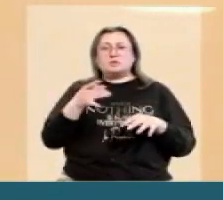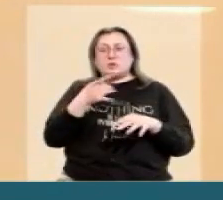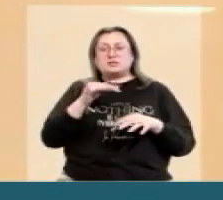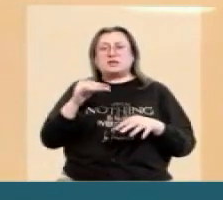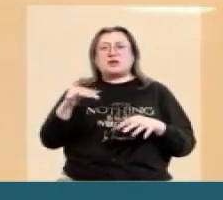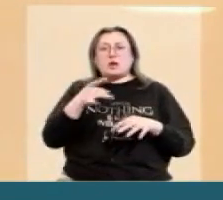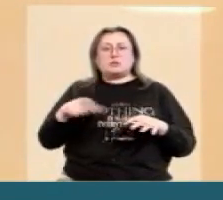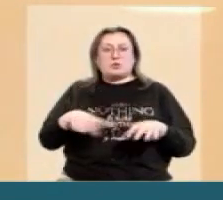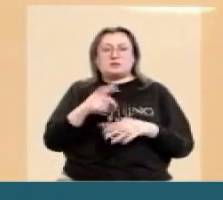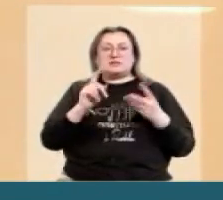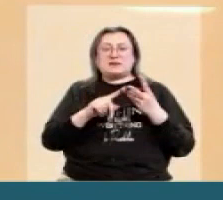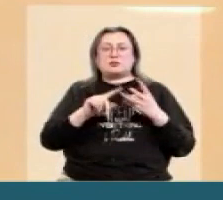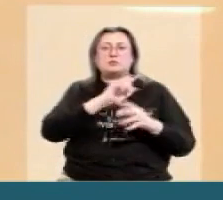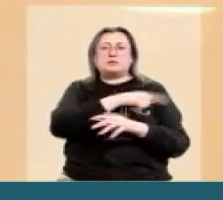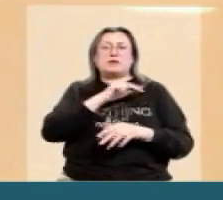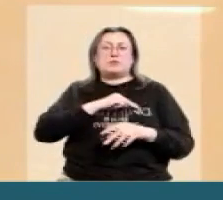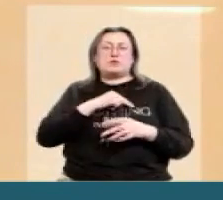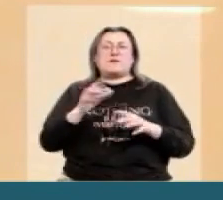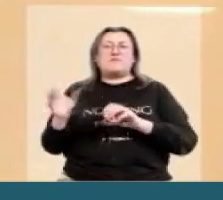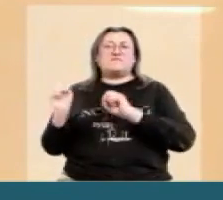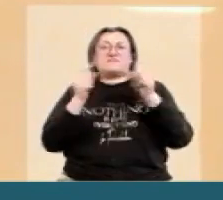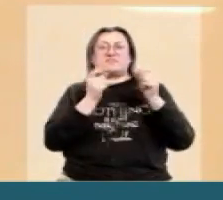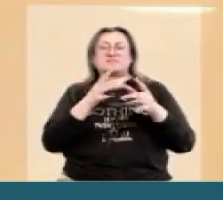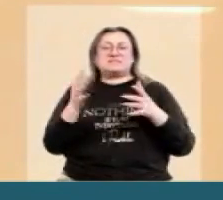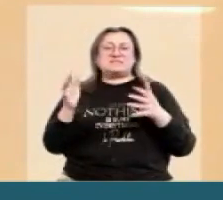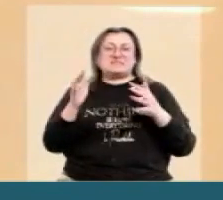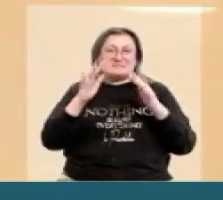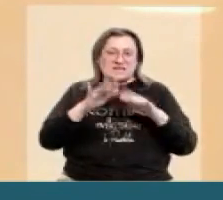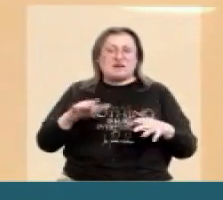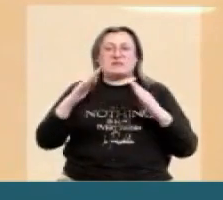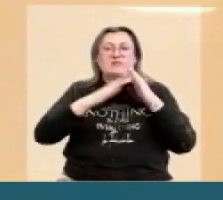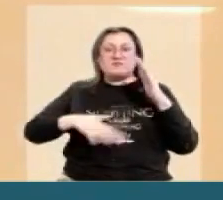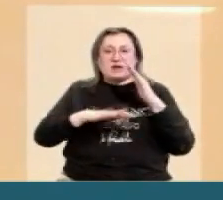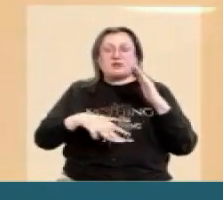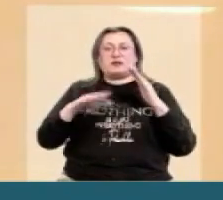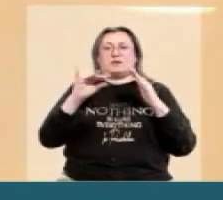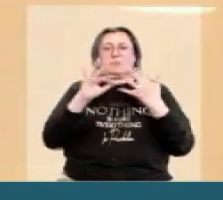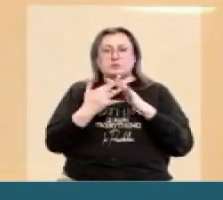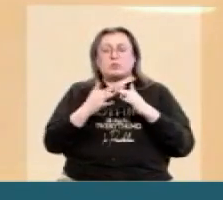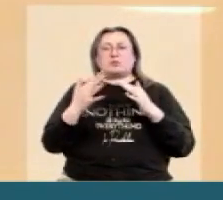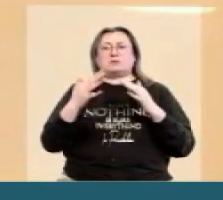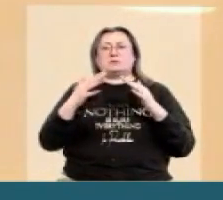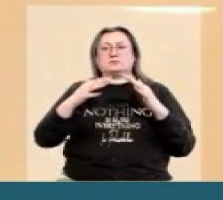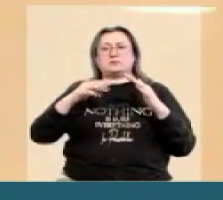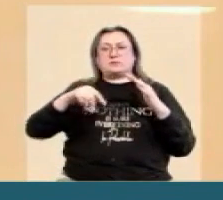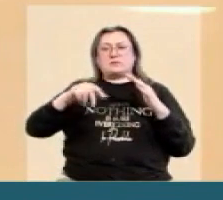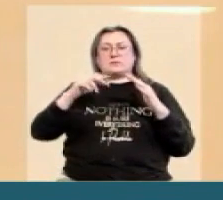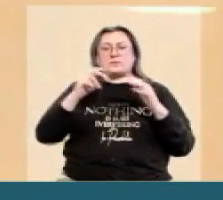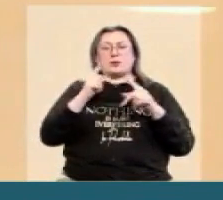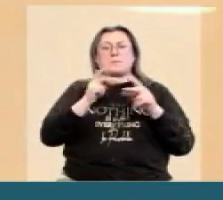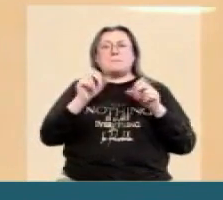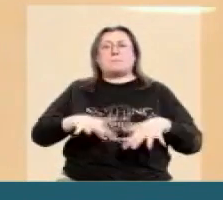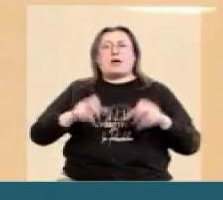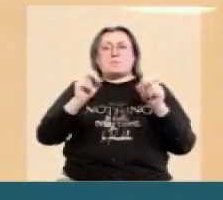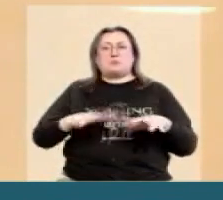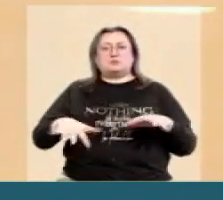дорог. Третье – усилить работу по вывозу снега из дворов и территорий городских и сельских населенных пунктов, особенно паводкоопасных